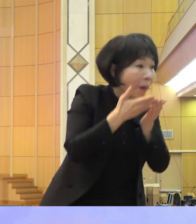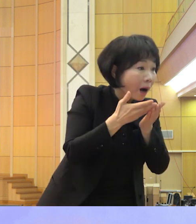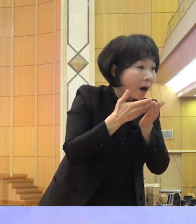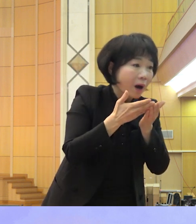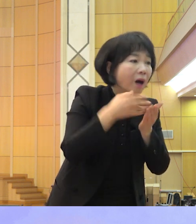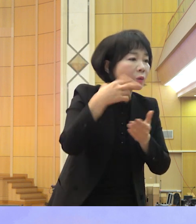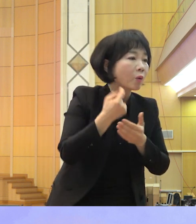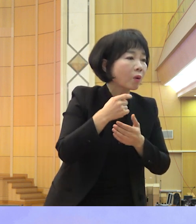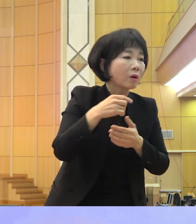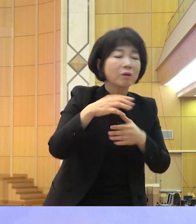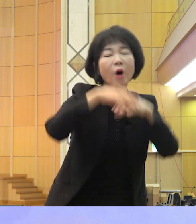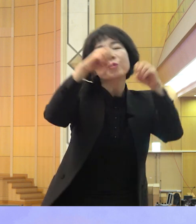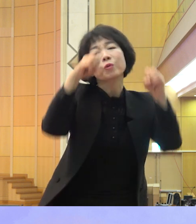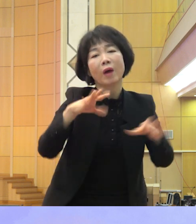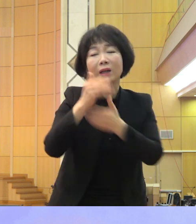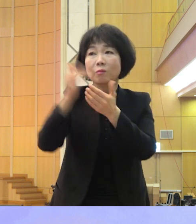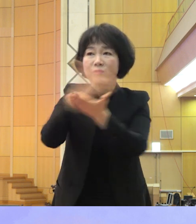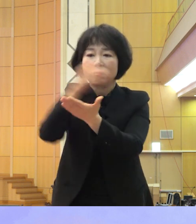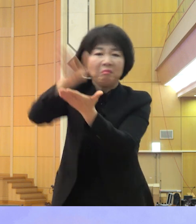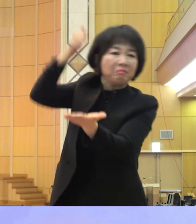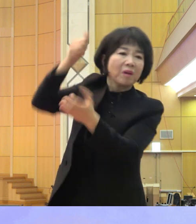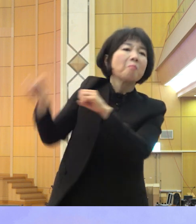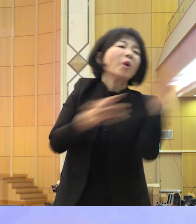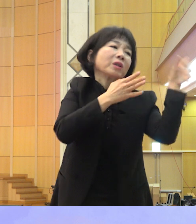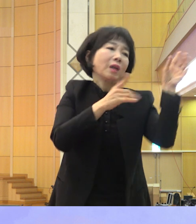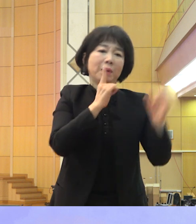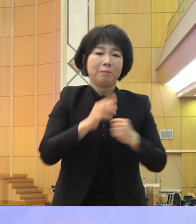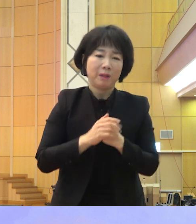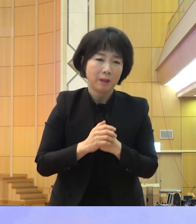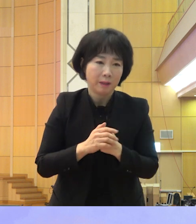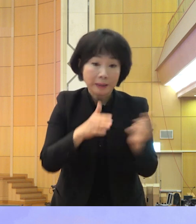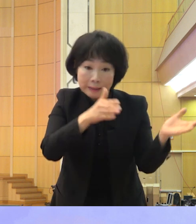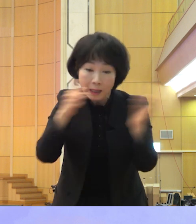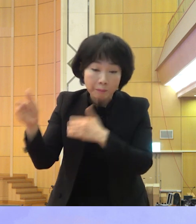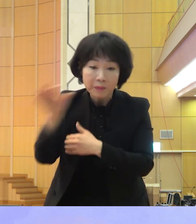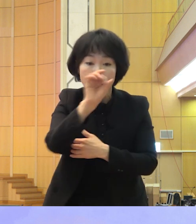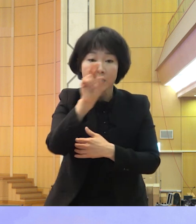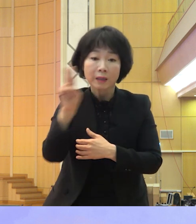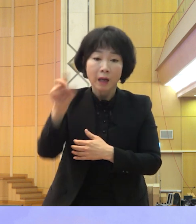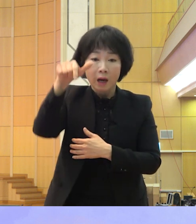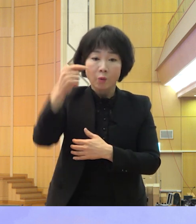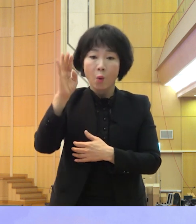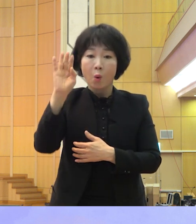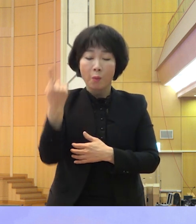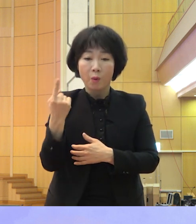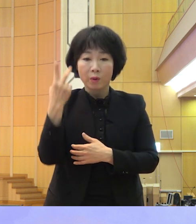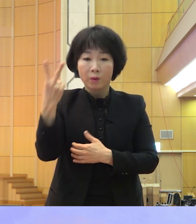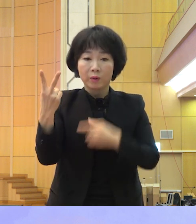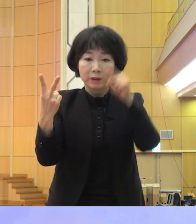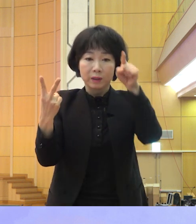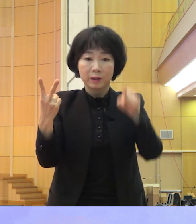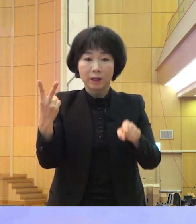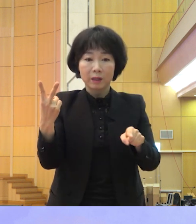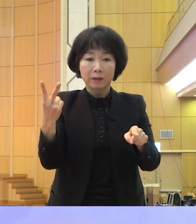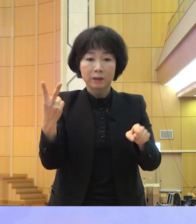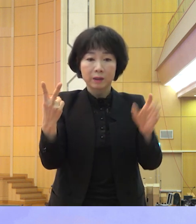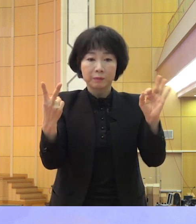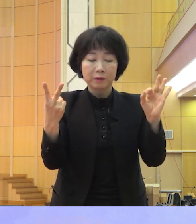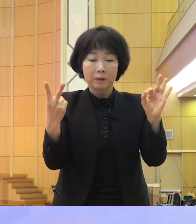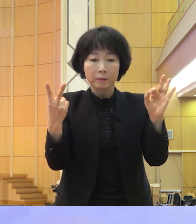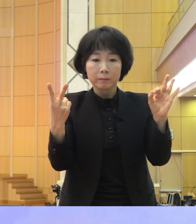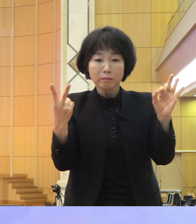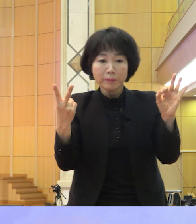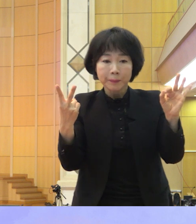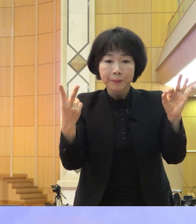똑같다, 하나님으로부터 버림받는다. 야고보서입니다. 2장 10절에 보니까, 야고보서 2장